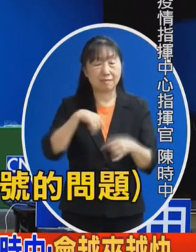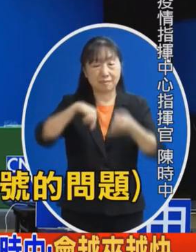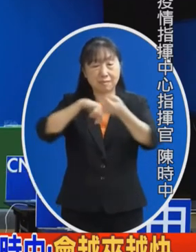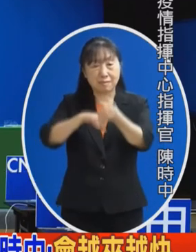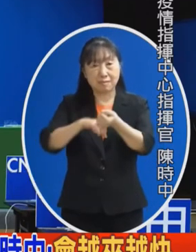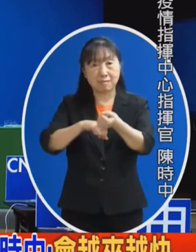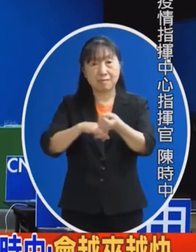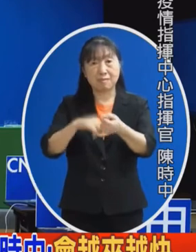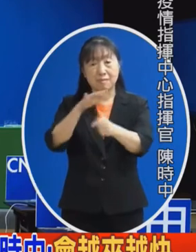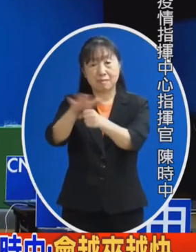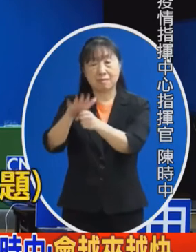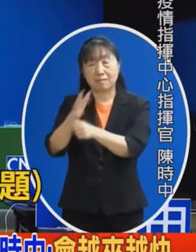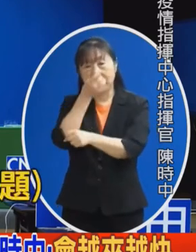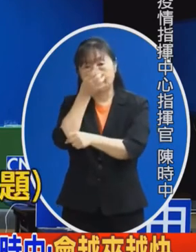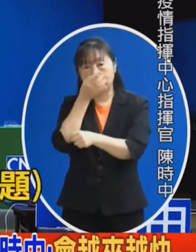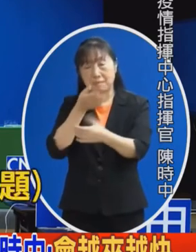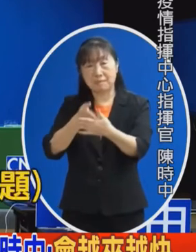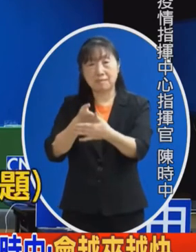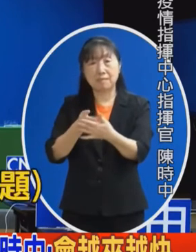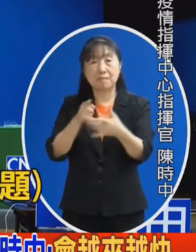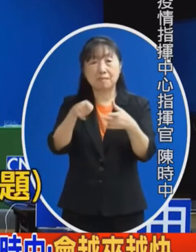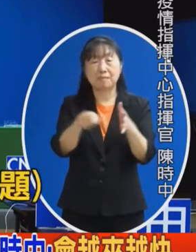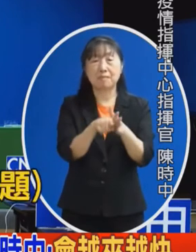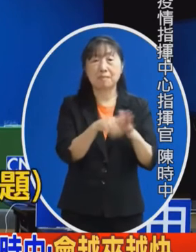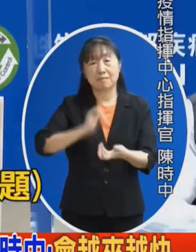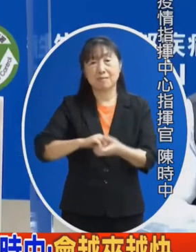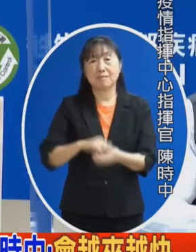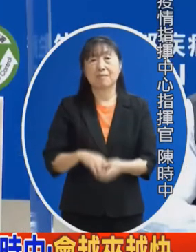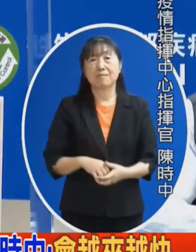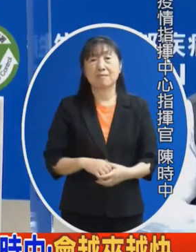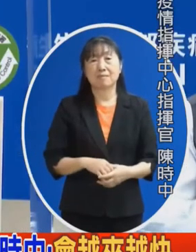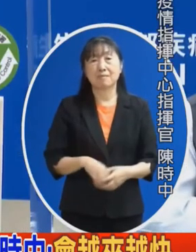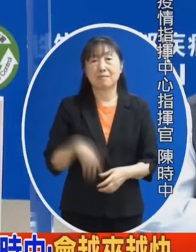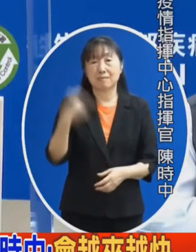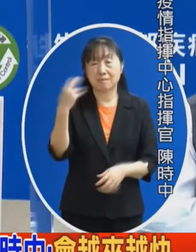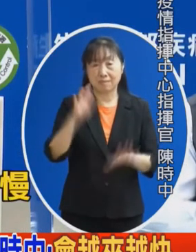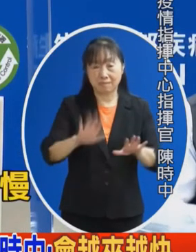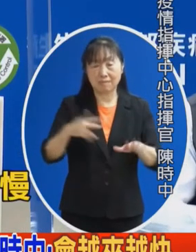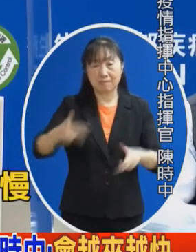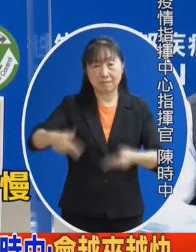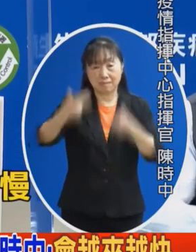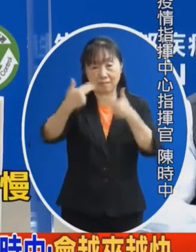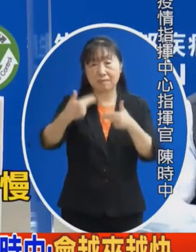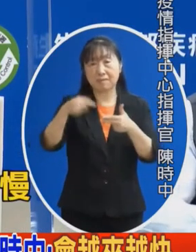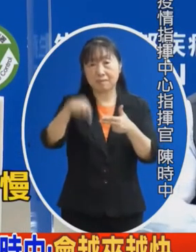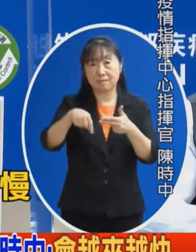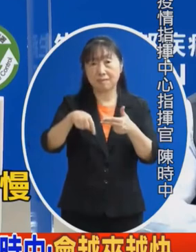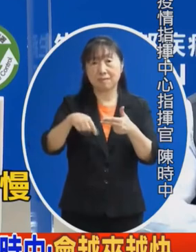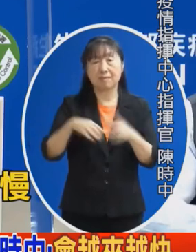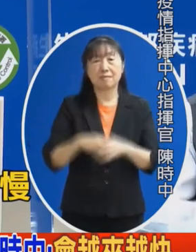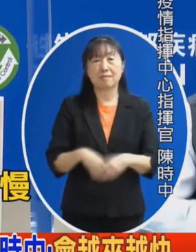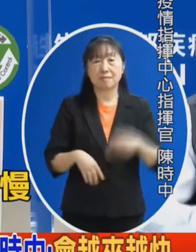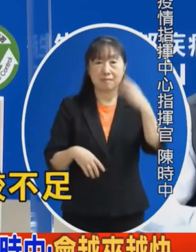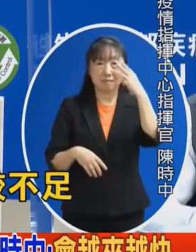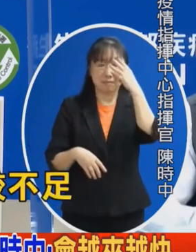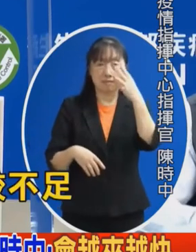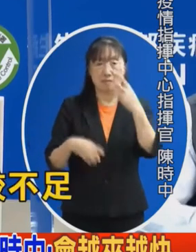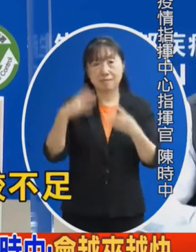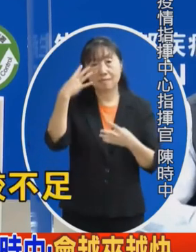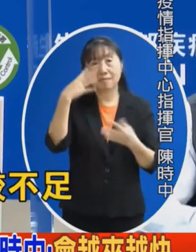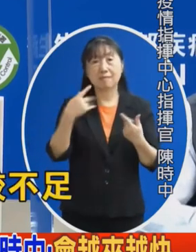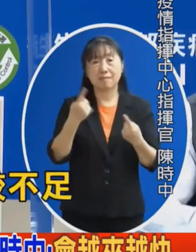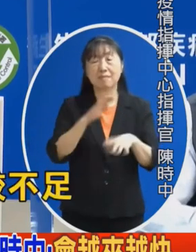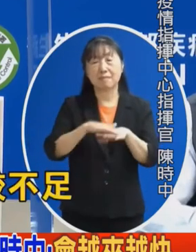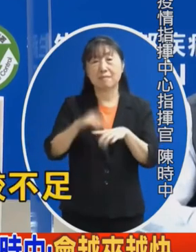到号的问题，甚至会挤压到这个确诊者的居家照护的问题。 现在的视讯这个平台这样的时间当然会比较慢，